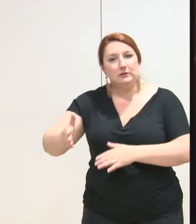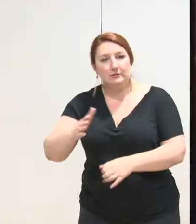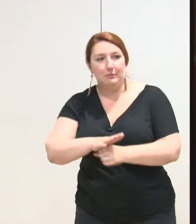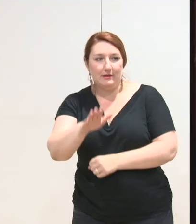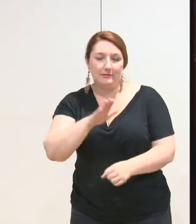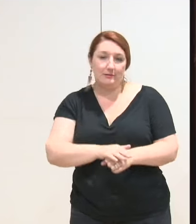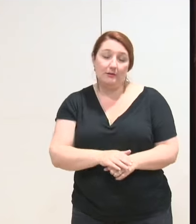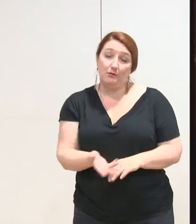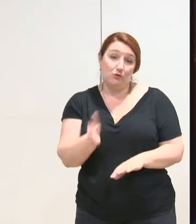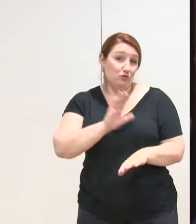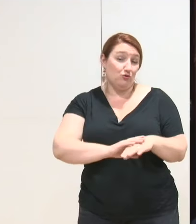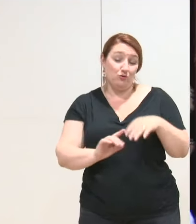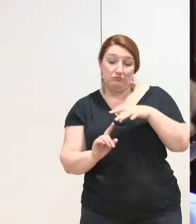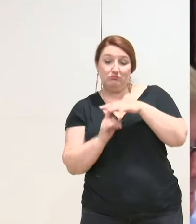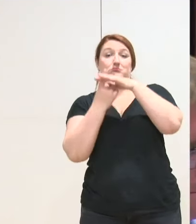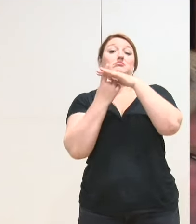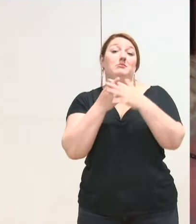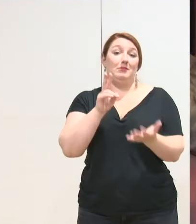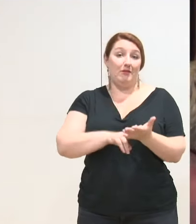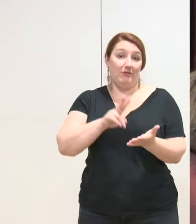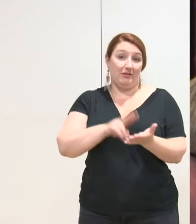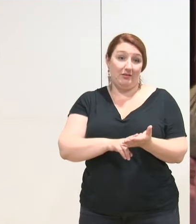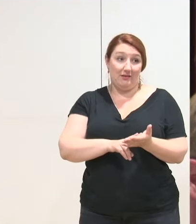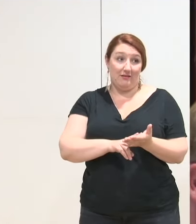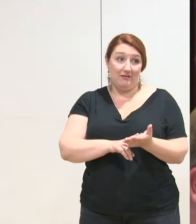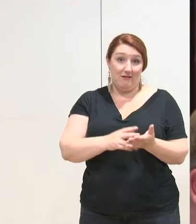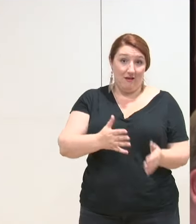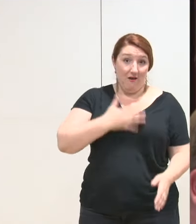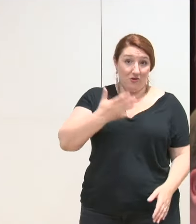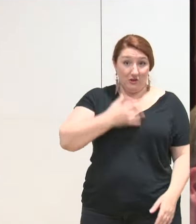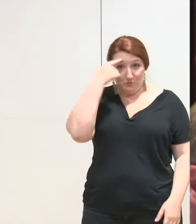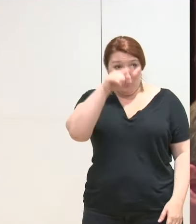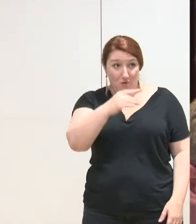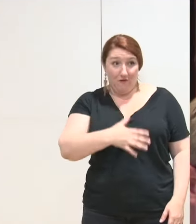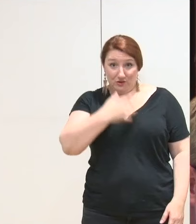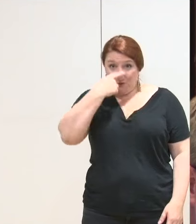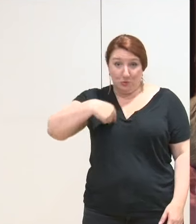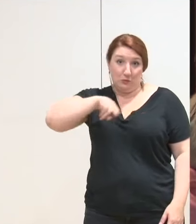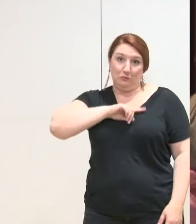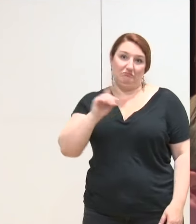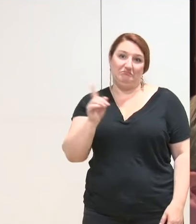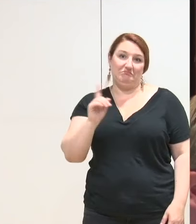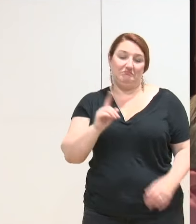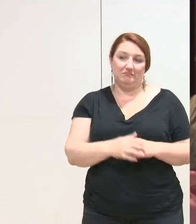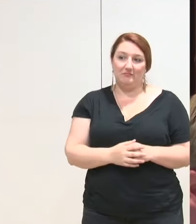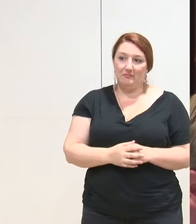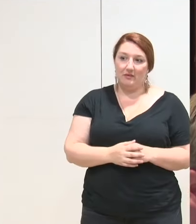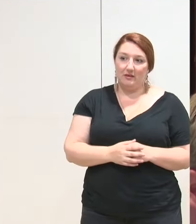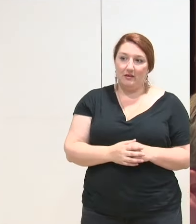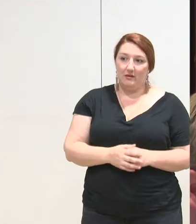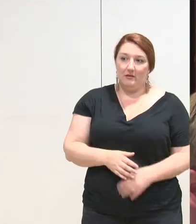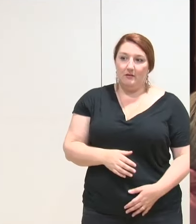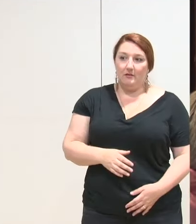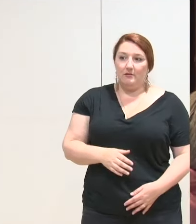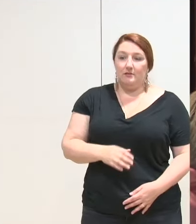poindre elle n'est favorable à personne ni à vous ni à nous elle est en fait liée à